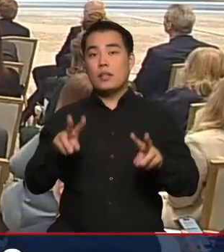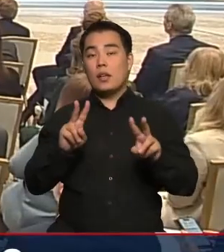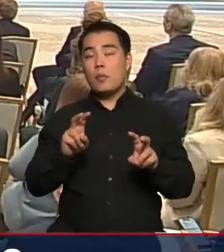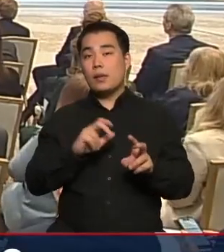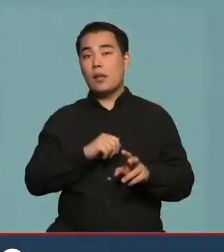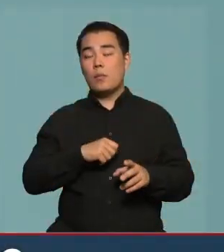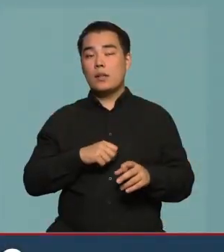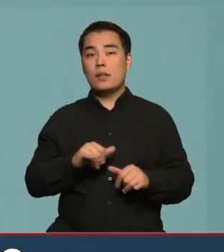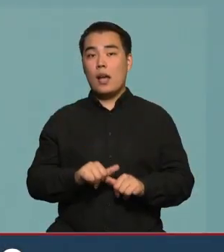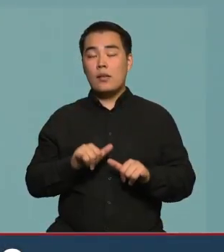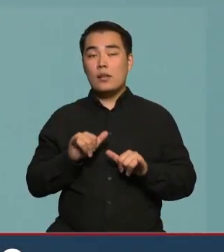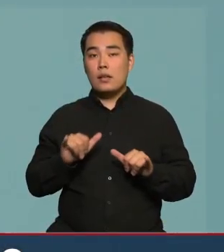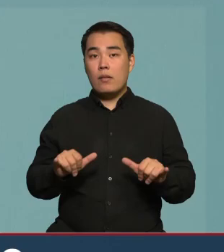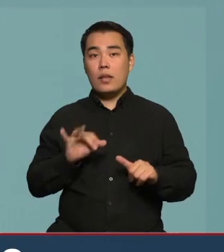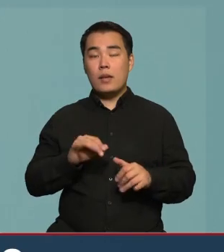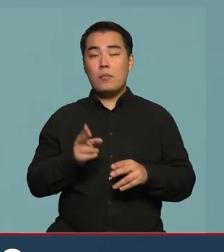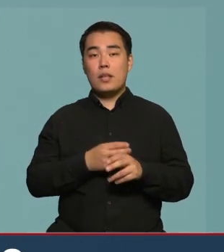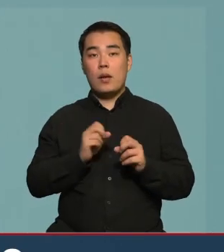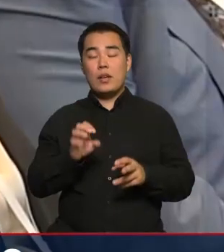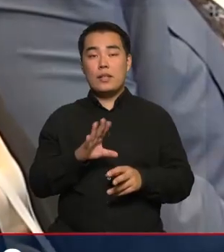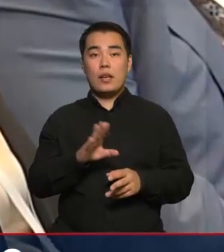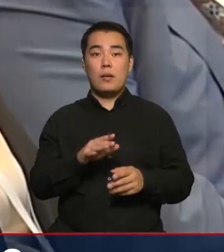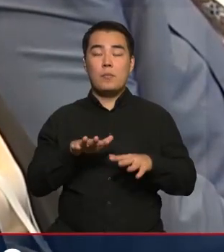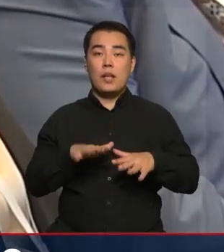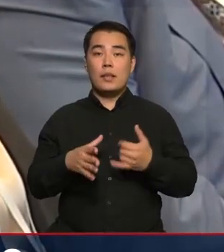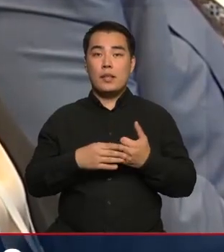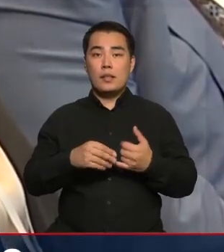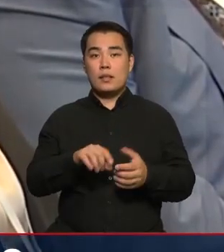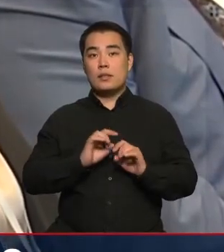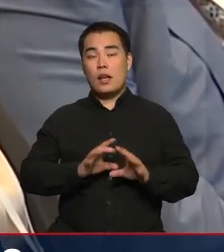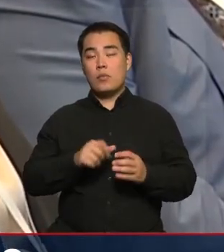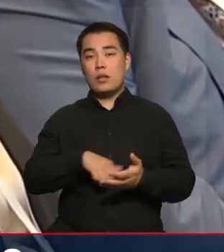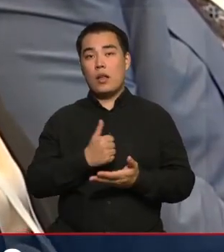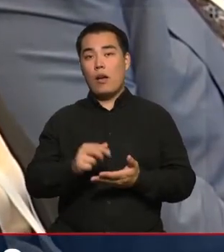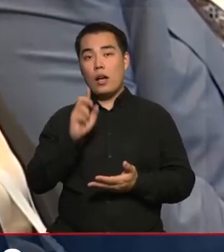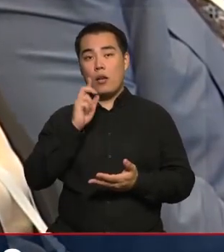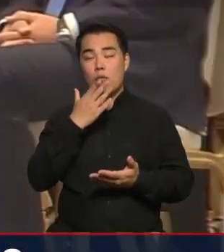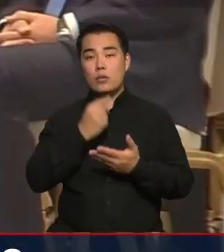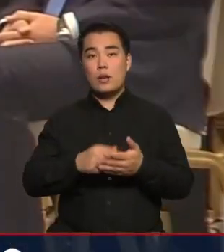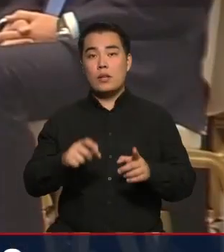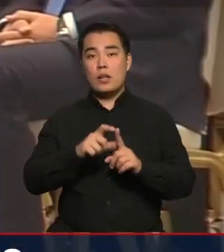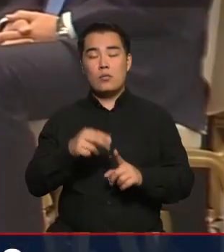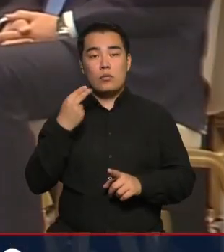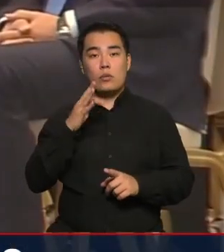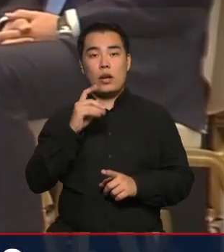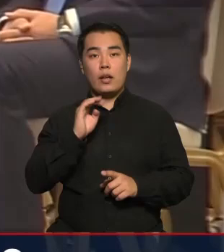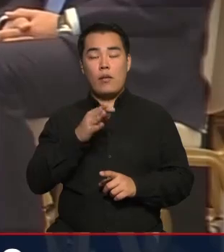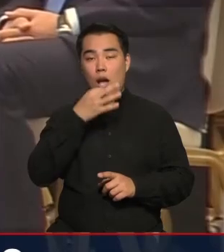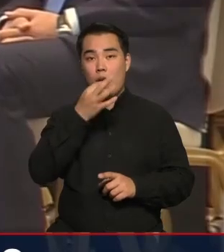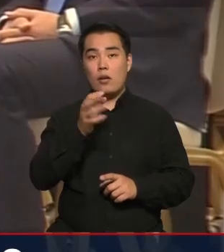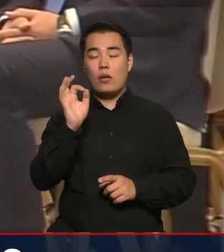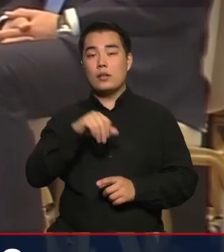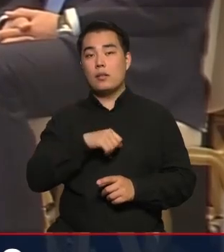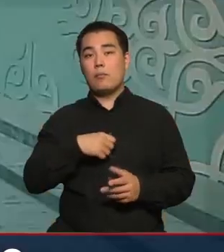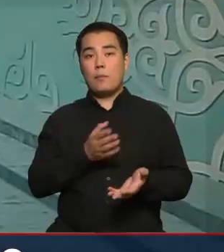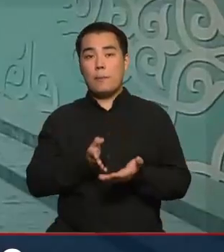устойчивое развитие и безопасность на евразийском пространстве сообщил глава государства в своей речи Касам жумар Тукаев говорил о